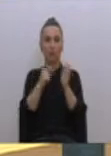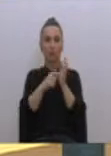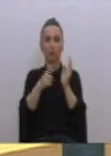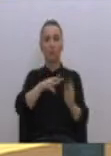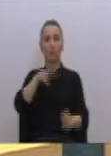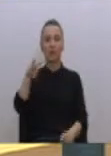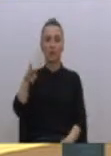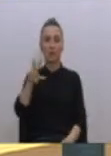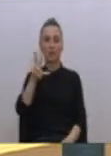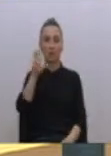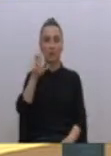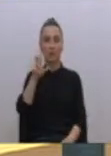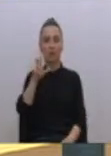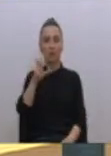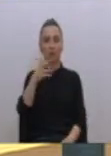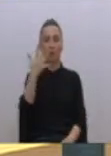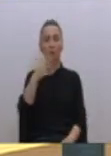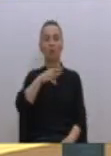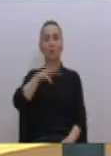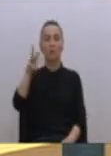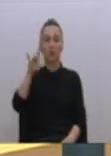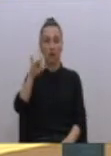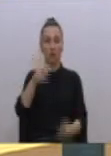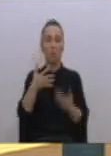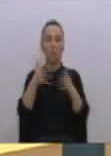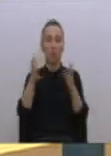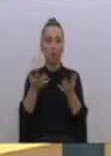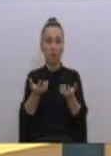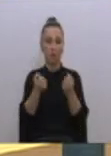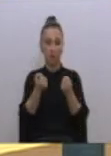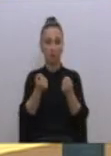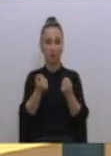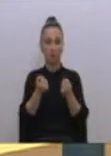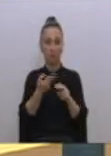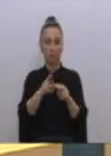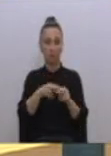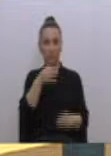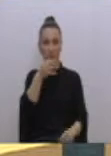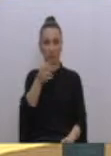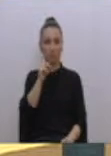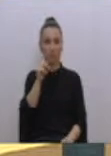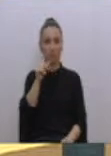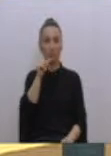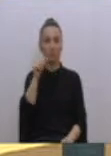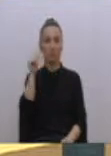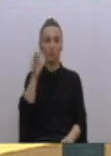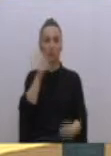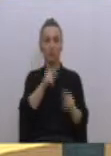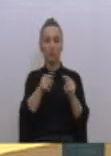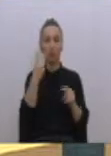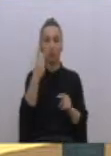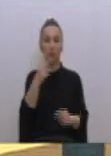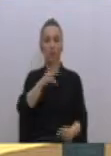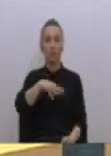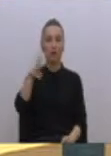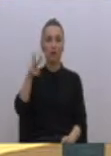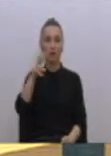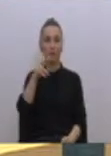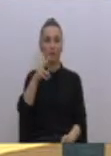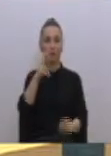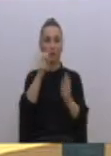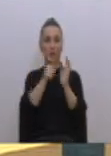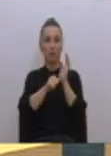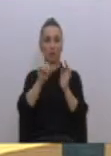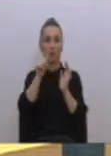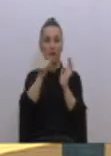sama sau muzda hut milion lar de metri, da, acu i-a sa nișna via rom, gasul i-a zgarnul bași, ori miliard ora, sama sau de exi milioni lari,